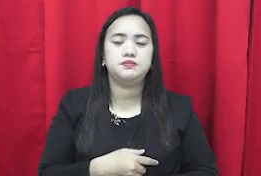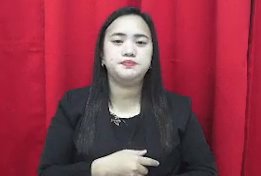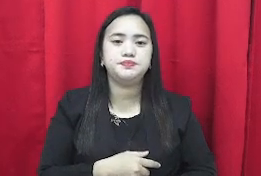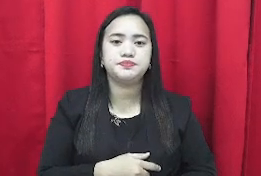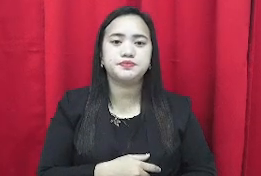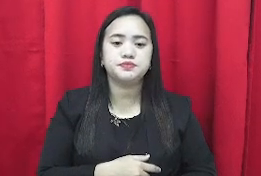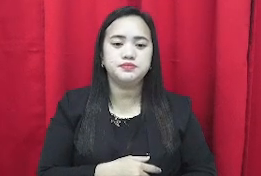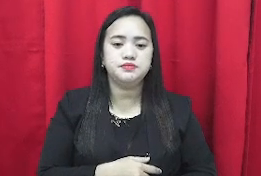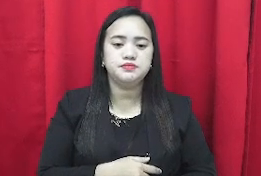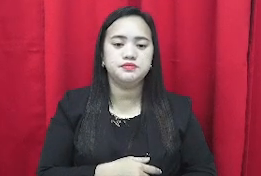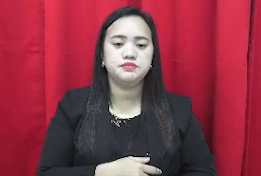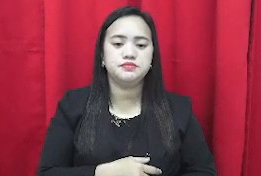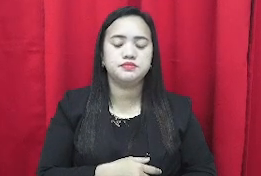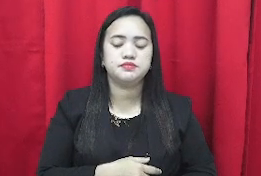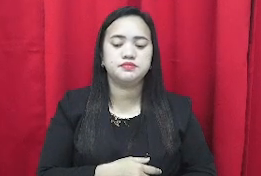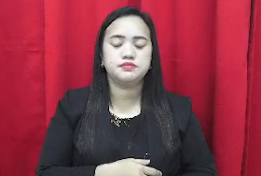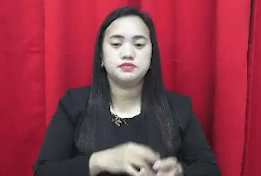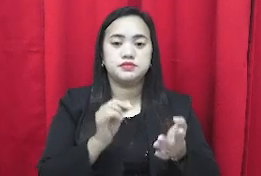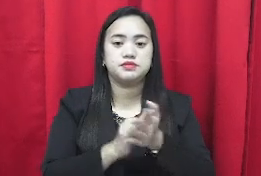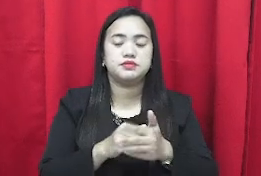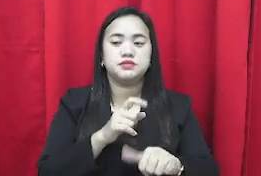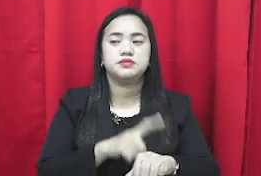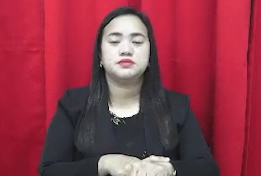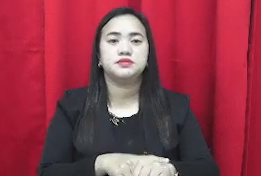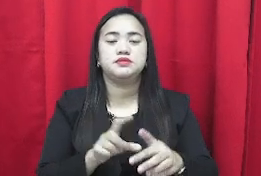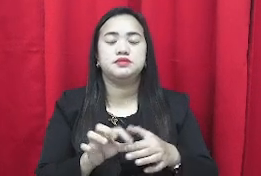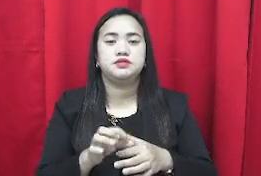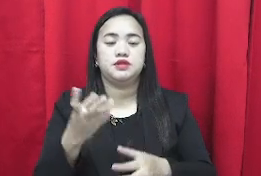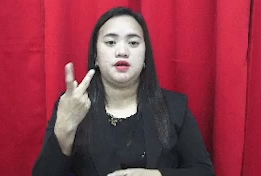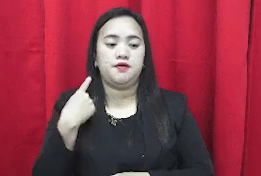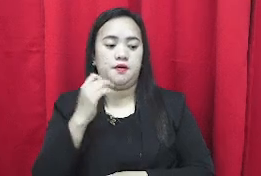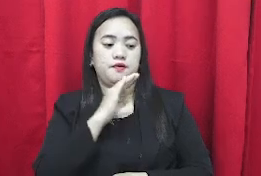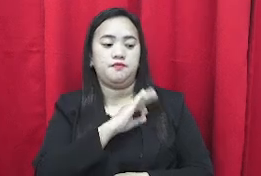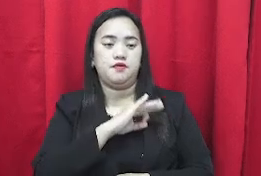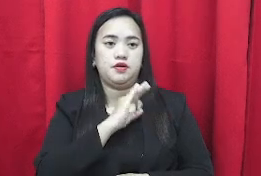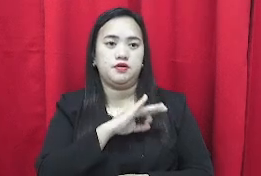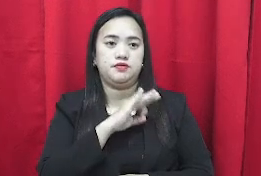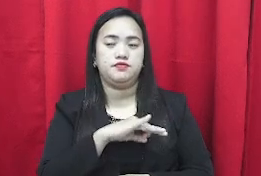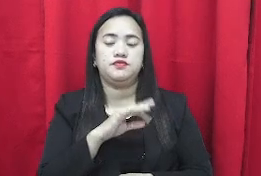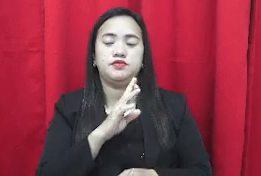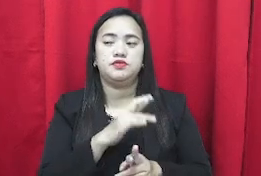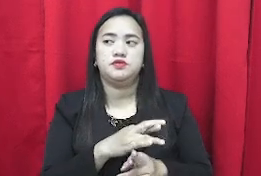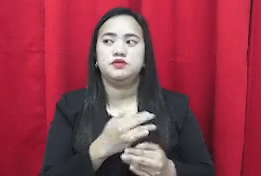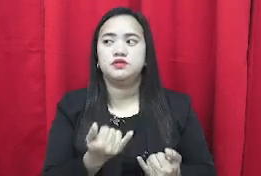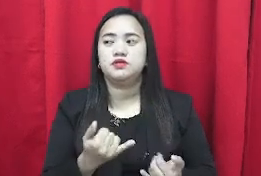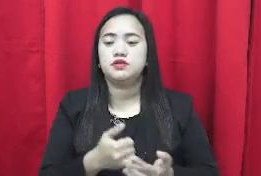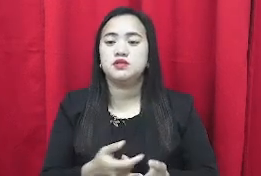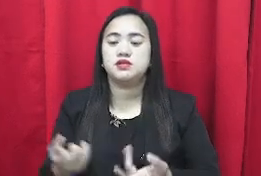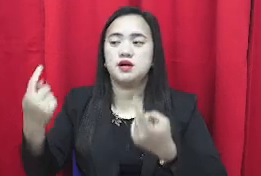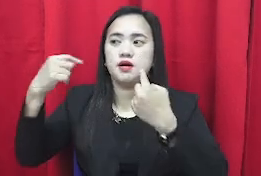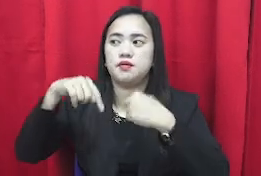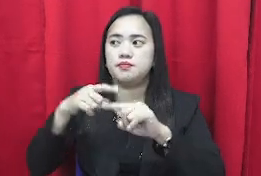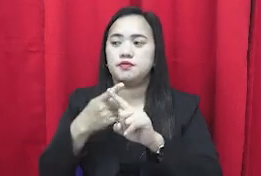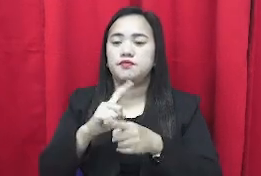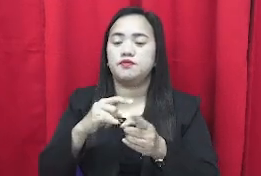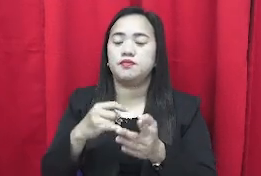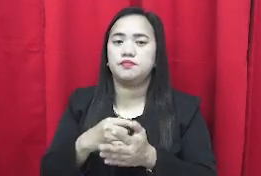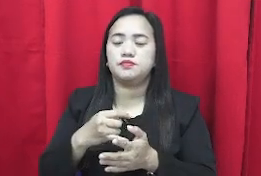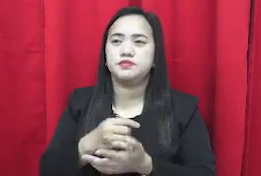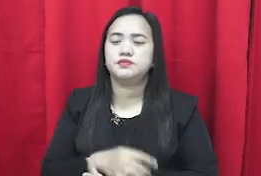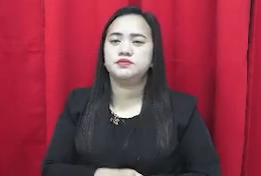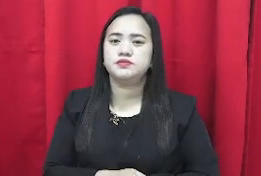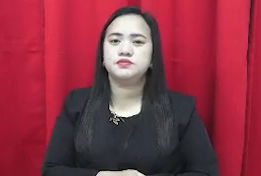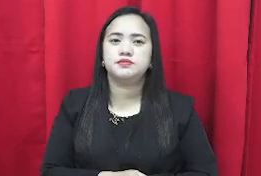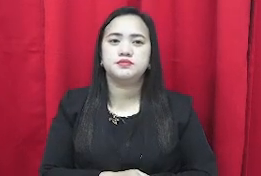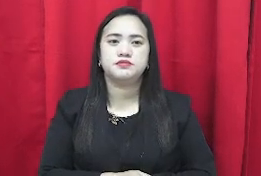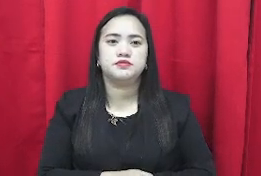Ah yun pagdating sa bagay na na-ban ak mo and coming from this ito si sir Noel nanggaling ito